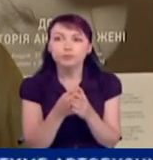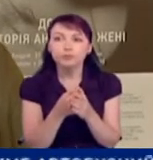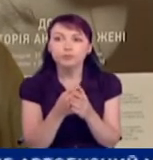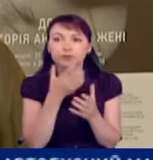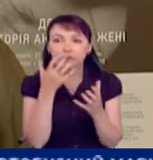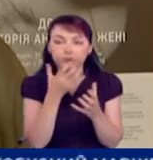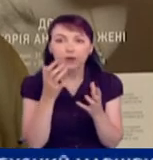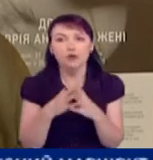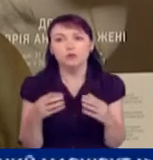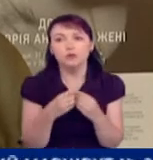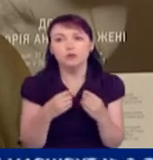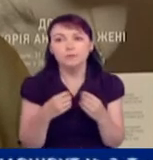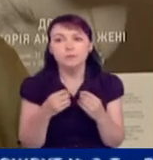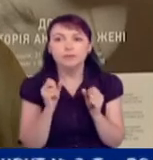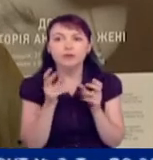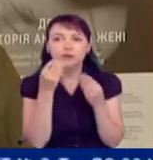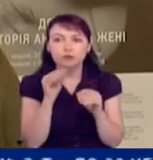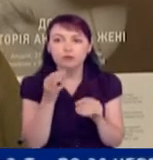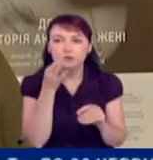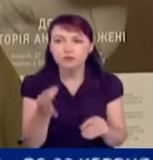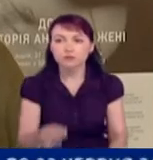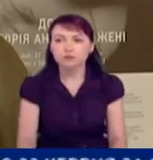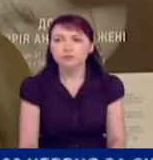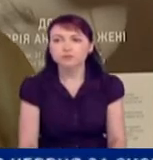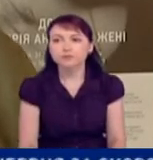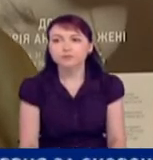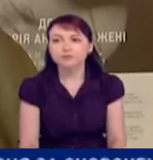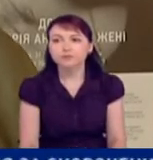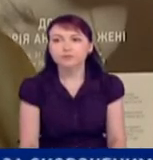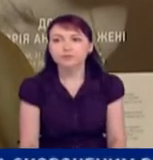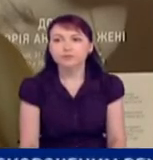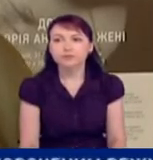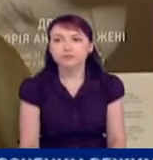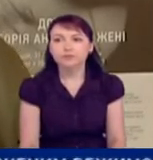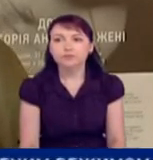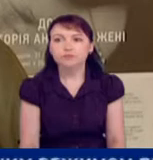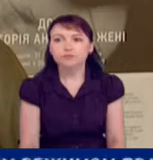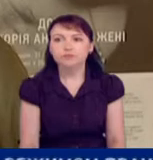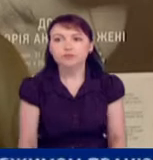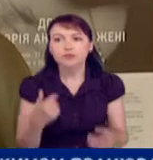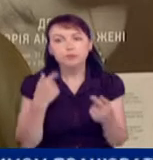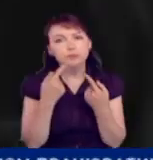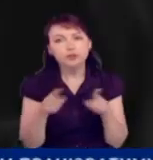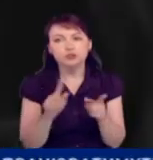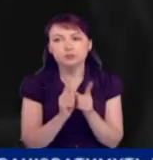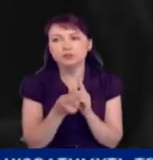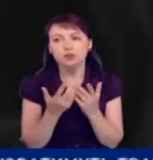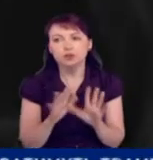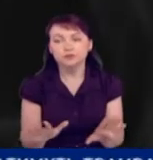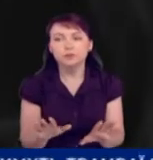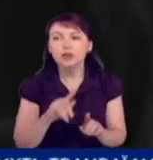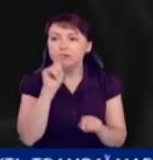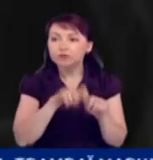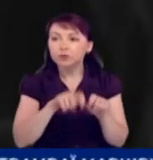тепла родинного, не знаю, краще як сказати навіть. Вони просто іншими стали, ось і все.